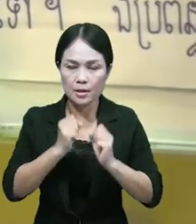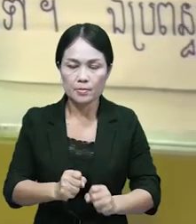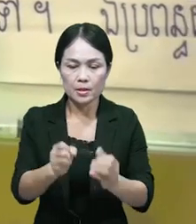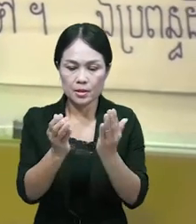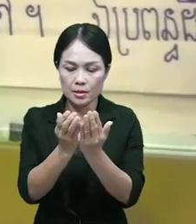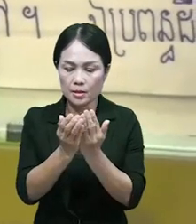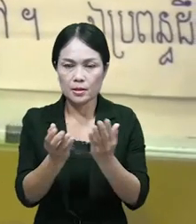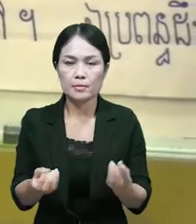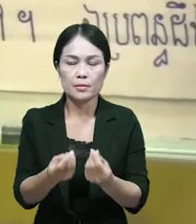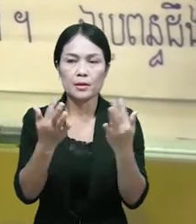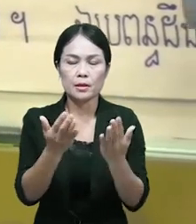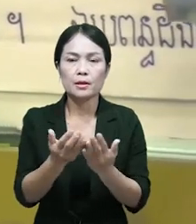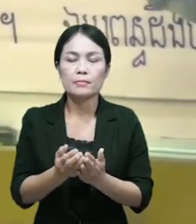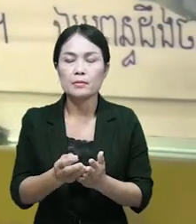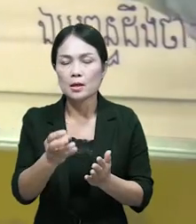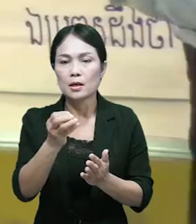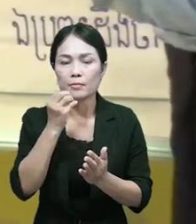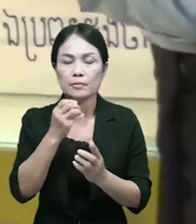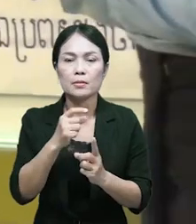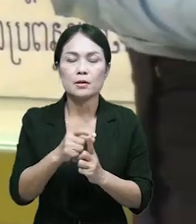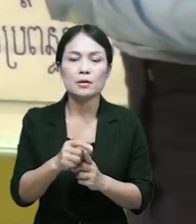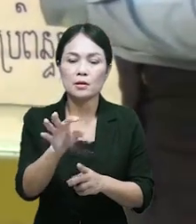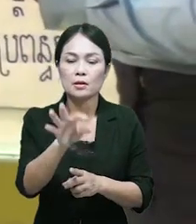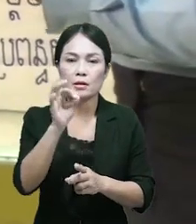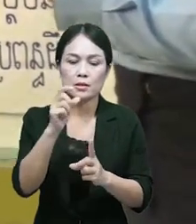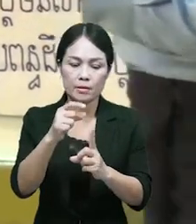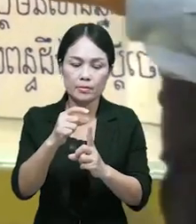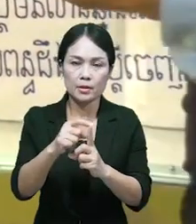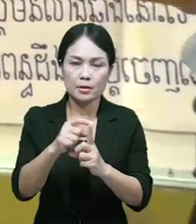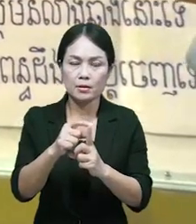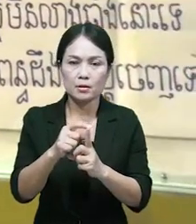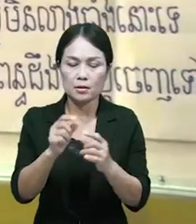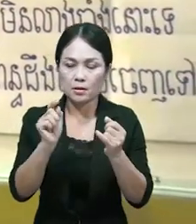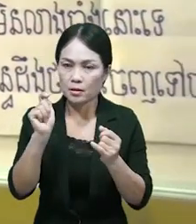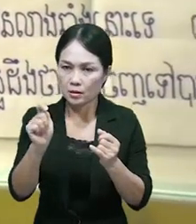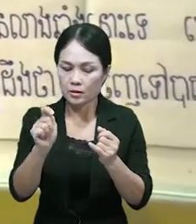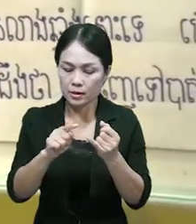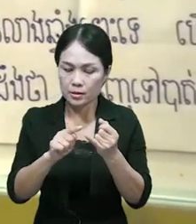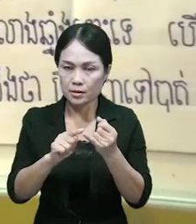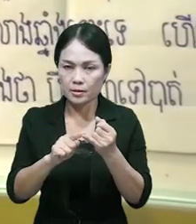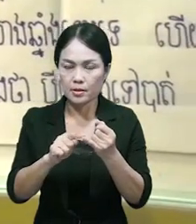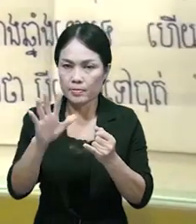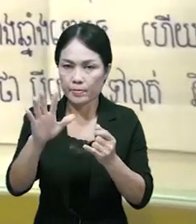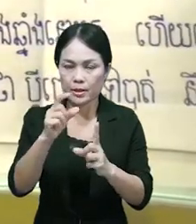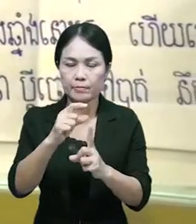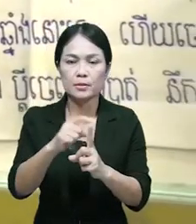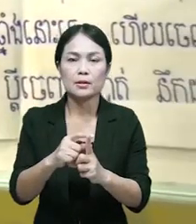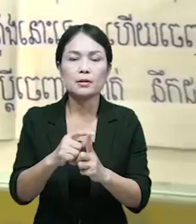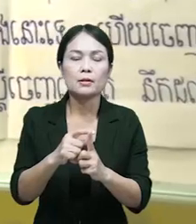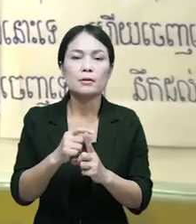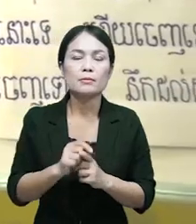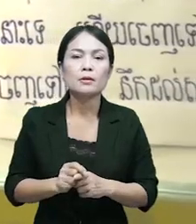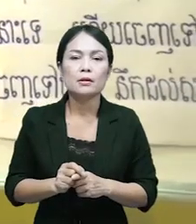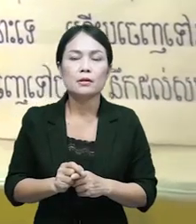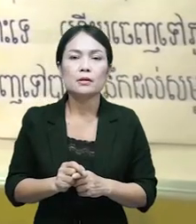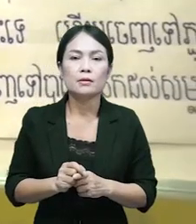នហើយបើសិនកូនឃើញវាថាអាហាអញ្ចឹងកូនស្រង់ពាក្យនឹងយកមករកខាងចុងណាកូនណាឲ្យបាន5ពាក្យឬក៏កូនរក